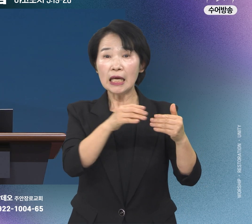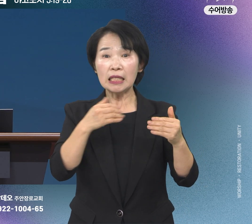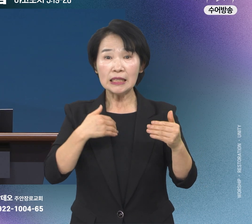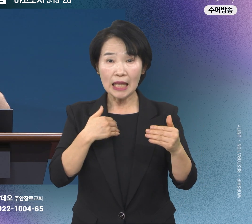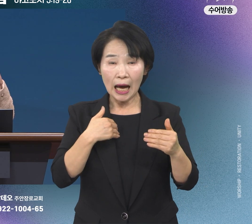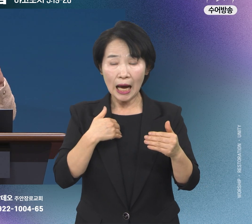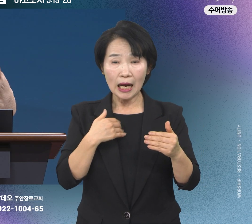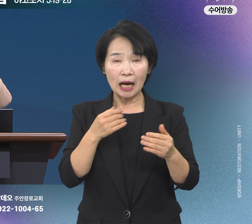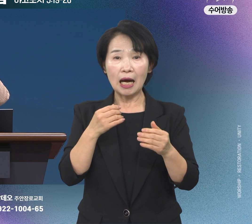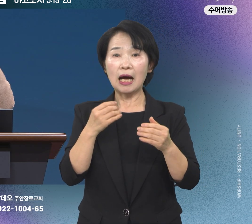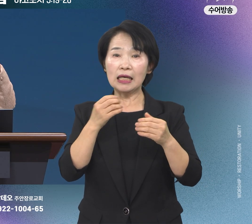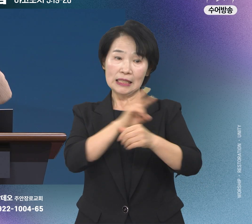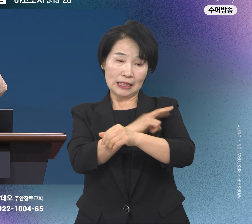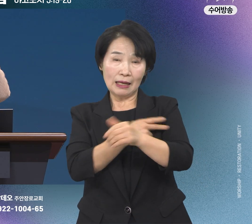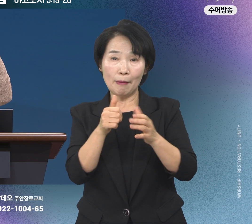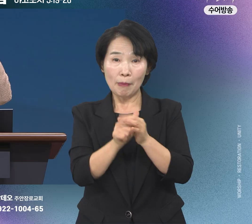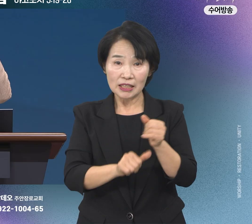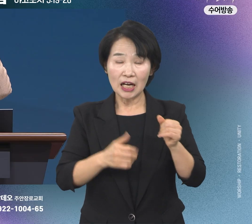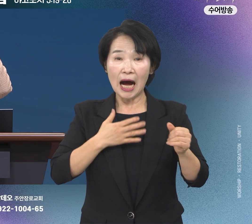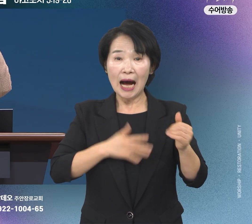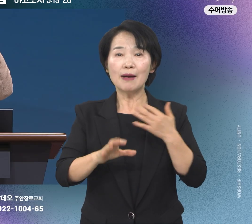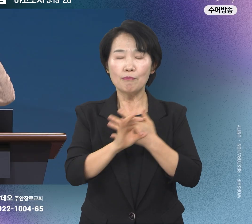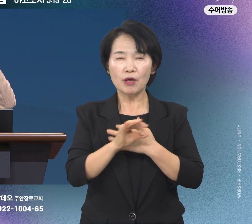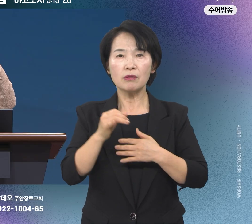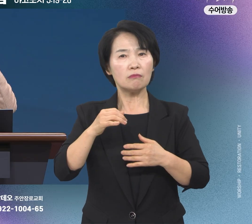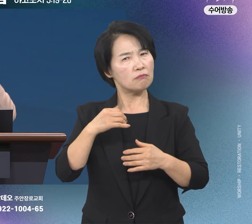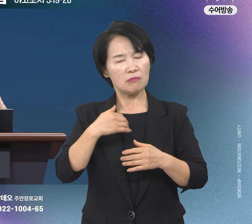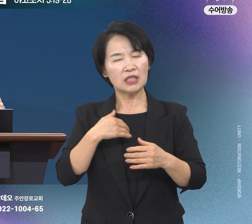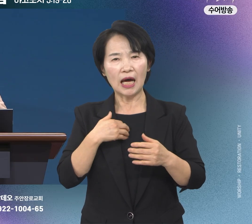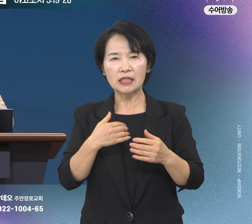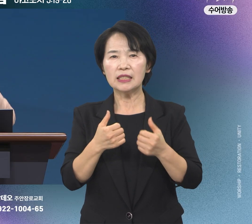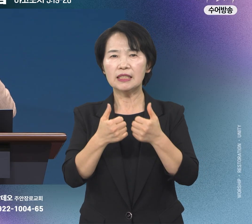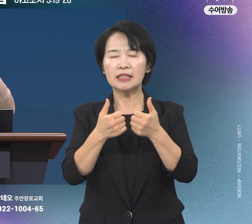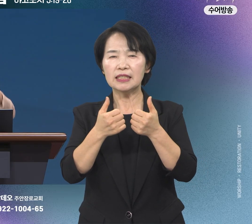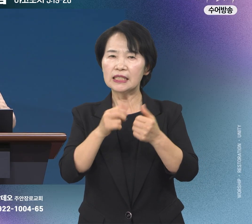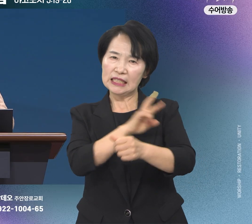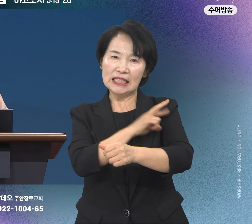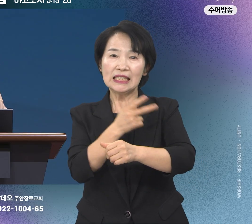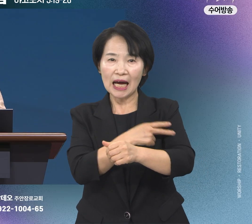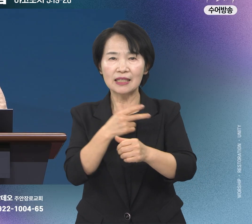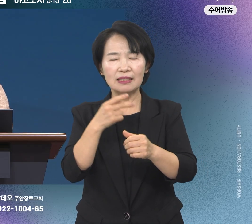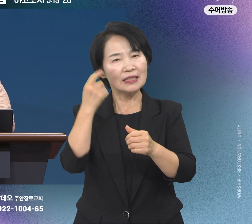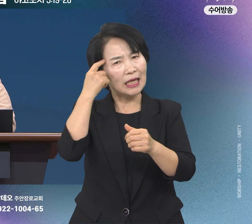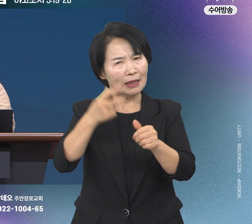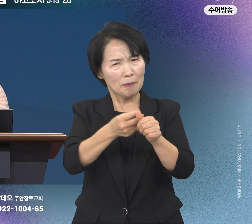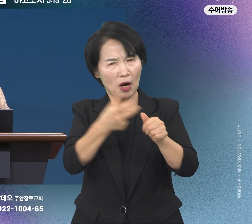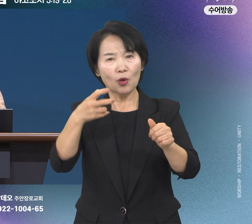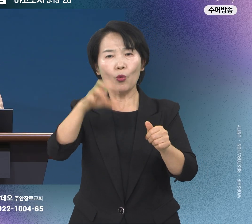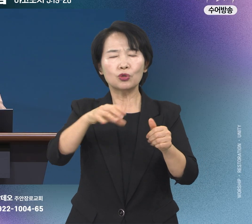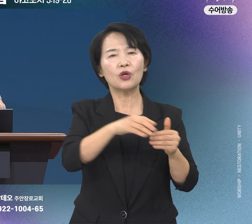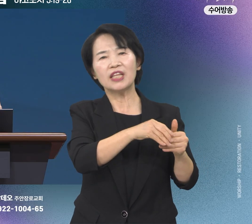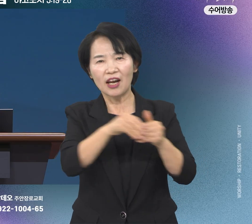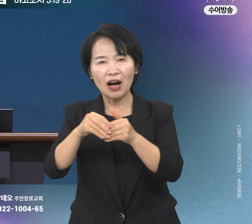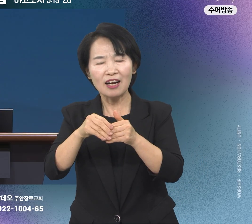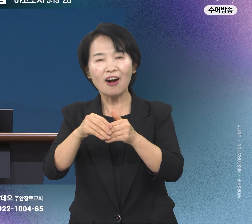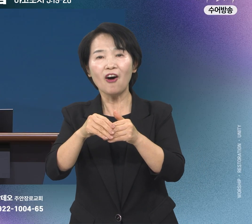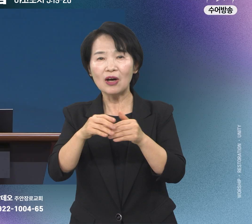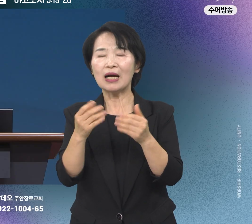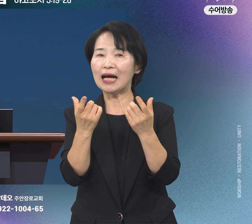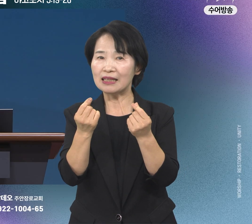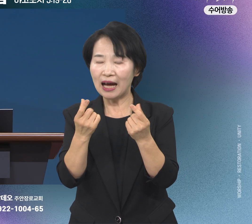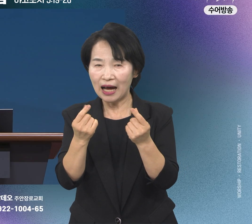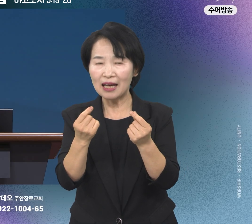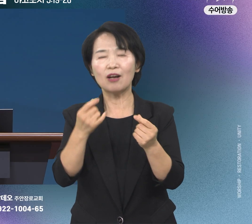사람들이다. 이것을 다군, 나군, 가군으로 이제 단계별로 설정해서 이제 신천지 청년들이 부모님한테